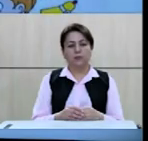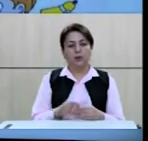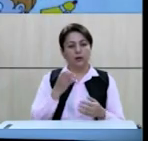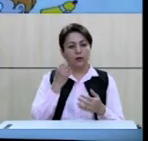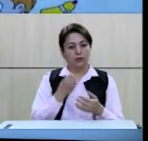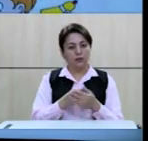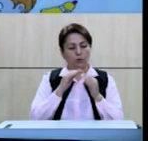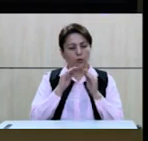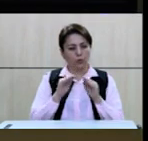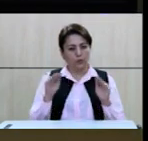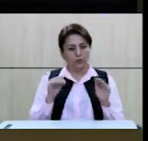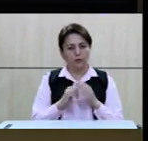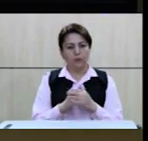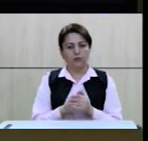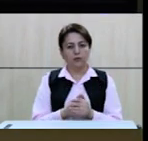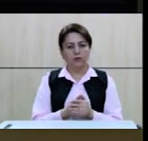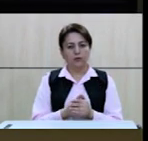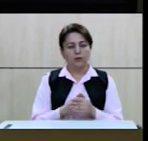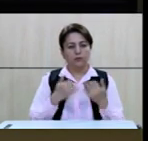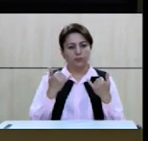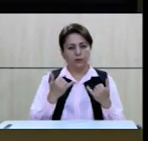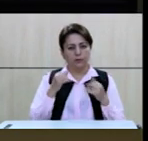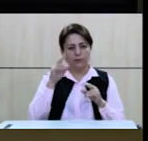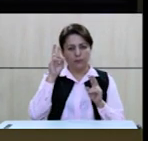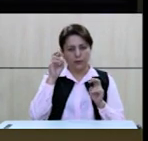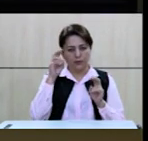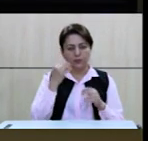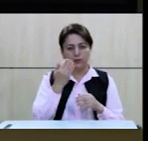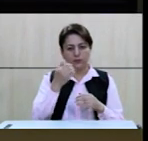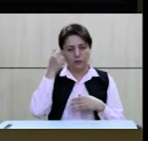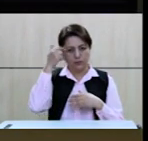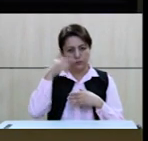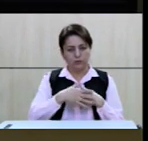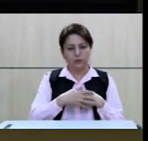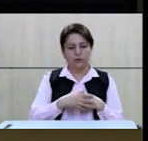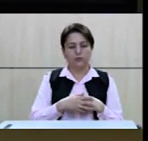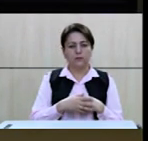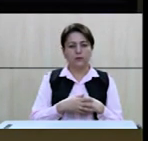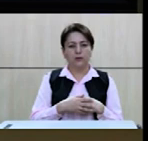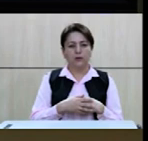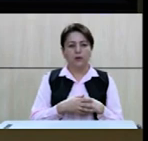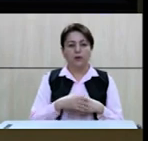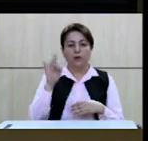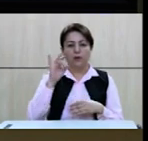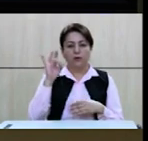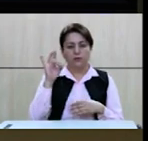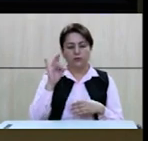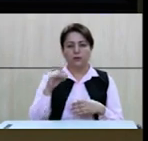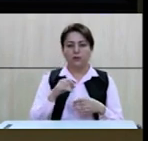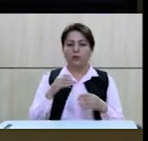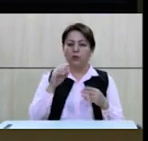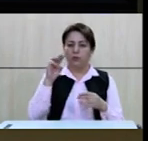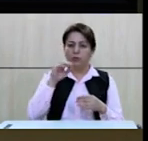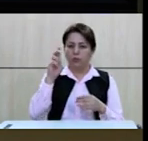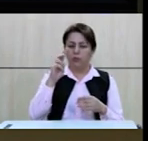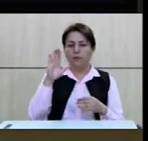Qadrli o'quvchilar, bugungi mavzuyimiz sizga tushunarli bo'ldimi? ravishlarni tub va